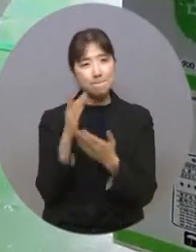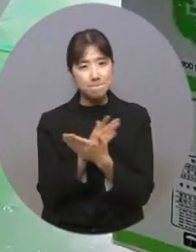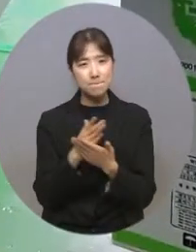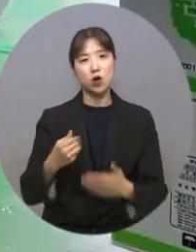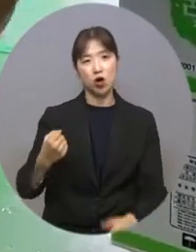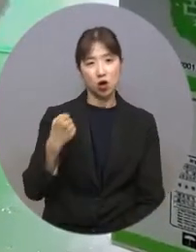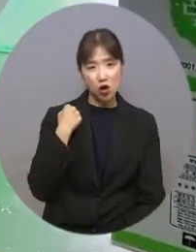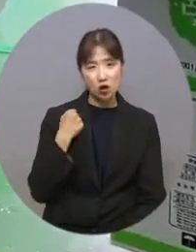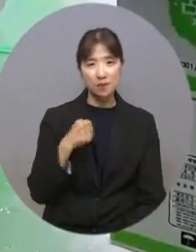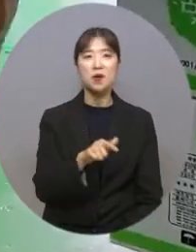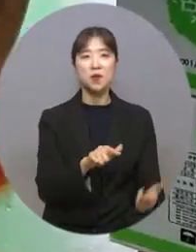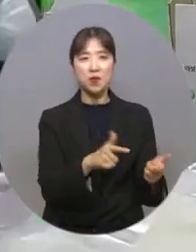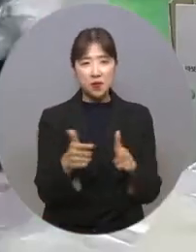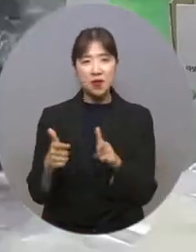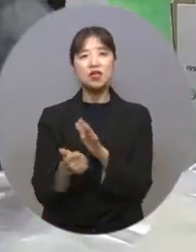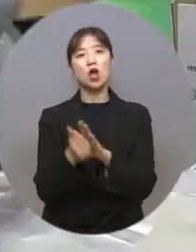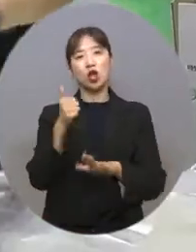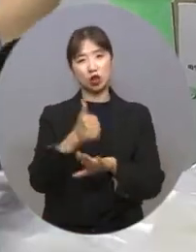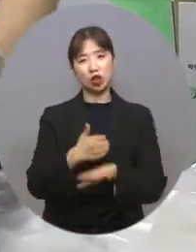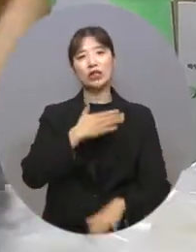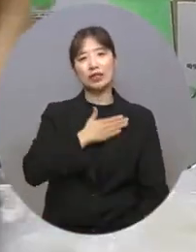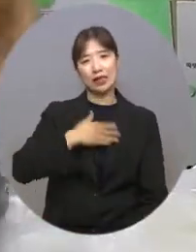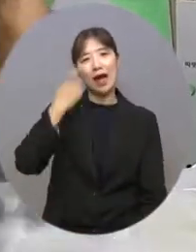변별력, 이런 어떤 성취감을